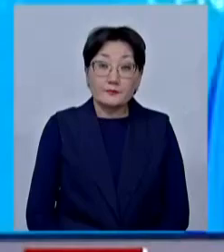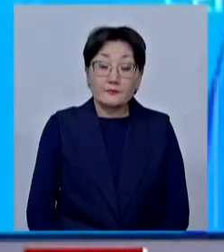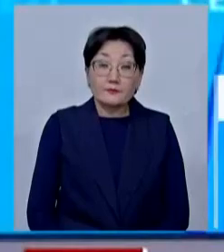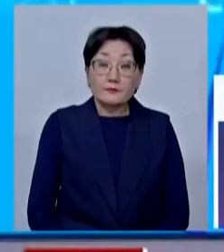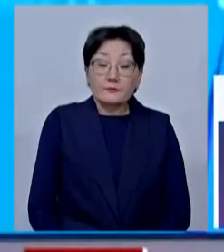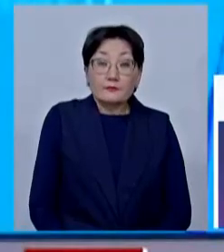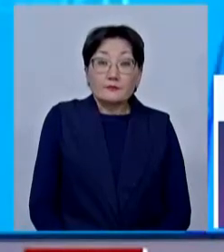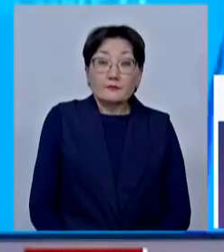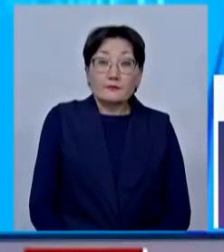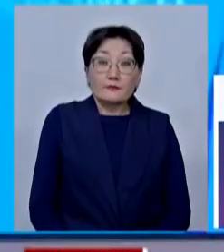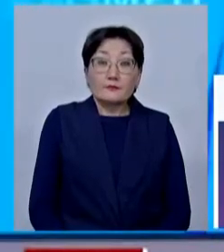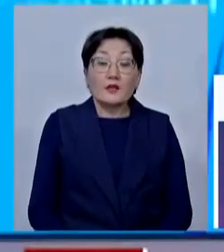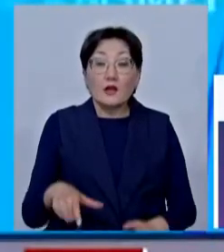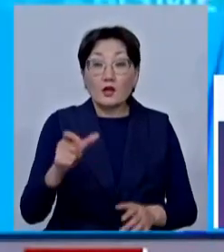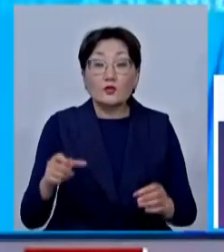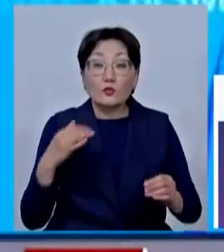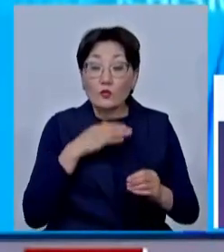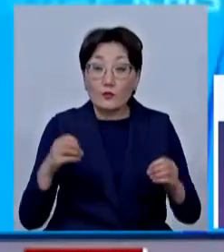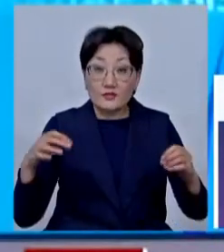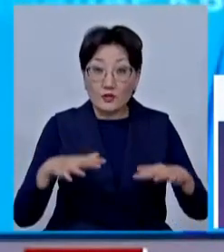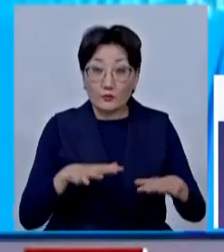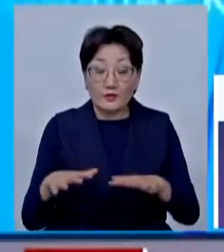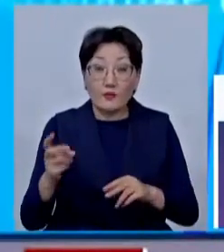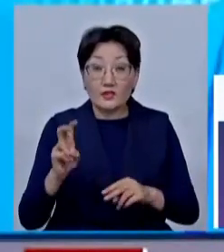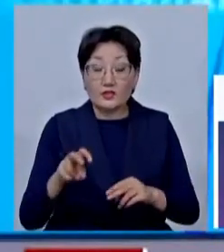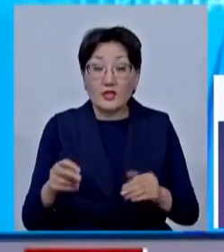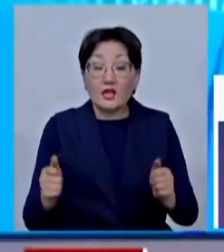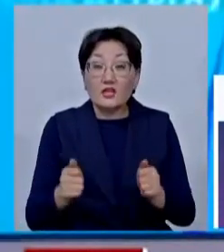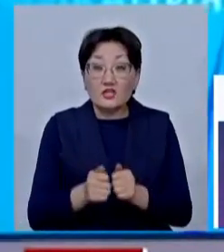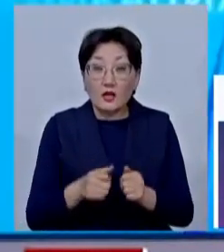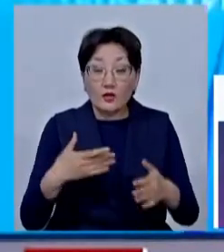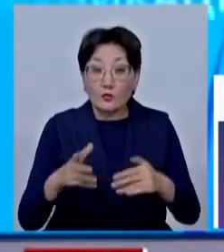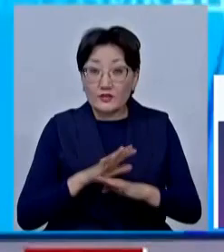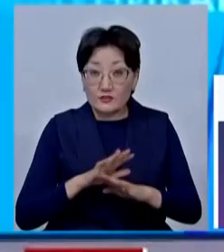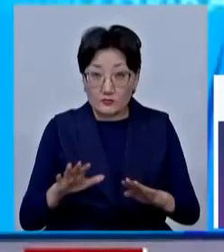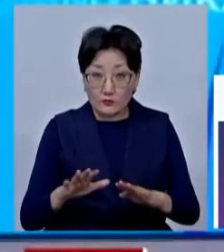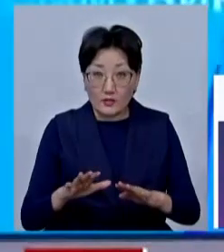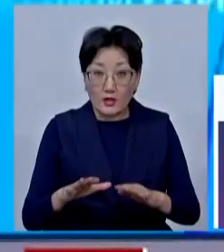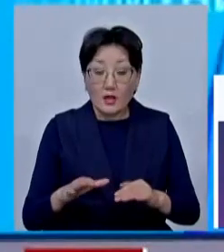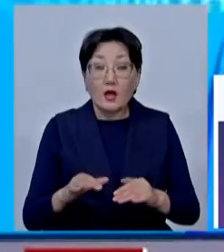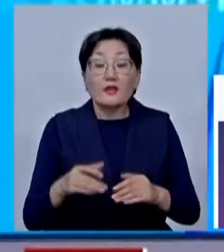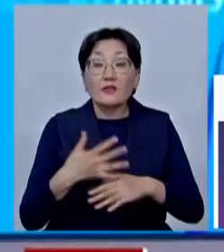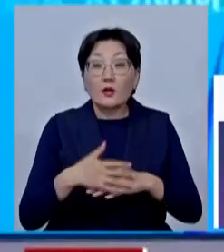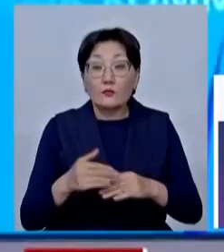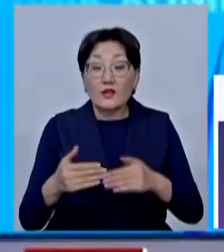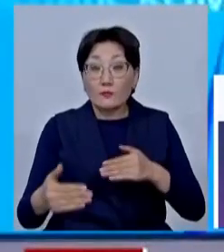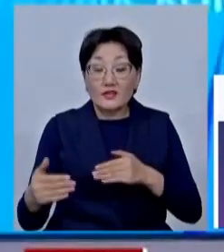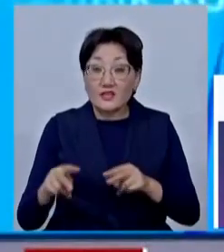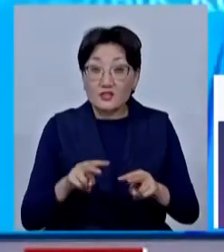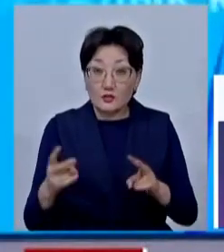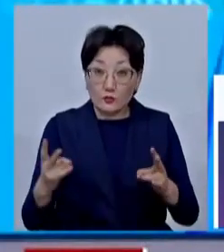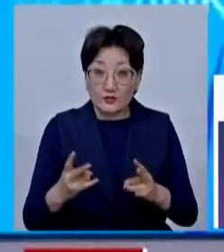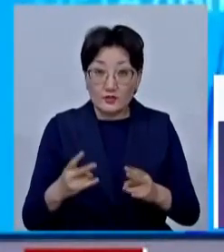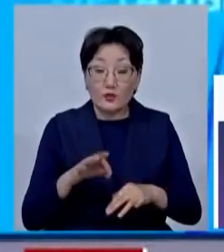Нам нужно избегать. Адам көп шоғырланатын жерге бармай, жақын қарым-қатынаста болмауымыз керек. Далада болса да арақашықтық сақталуы